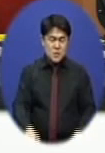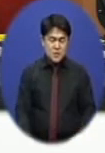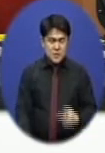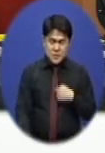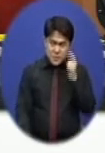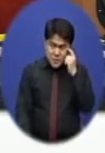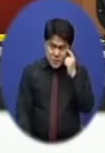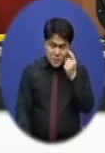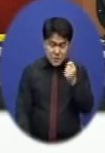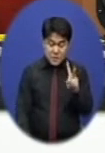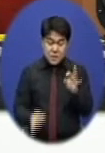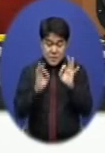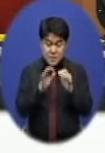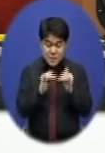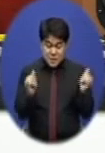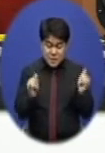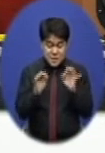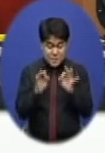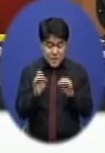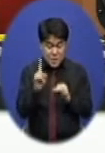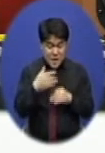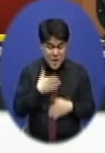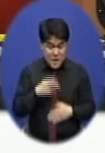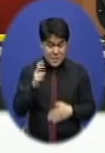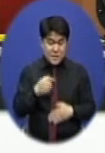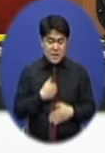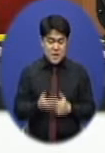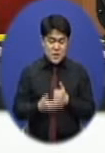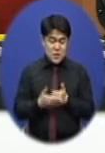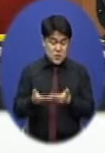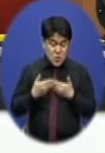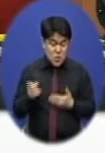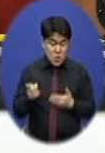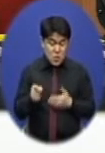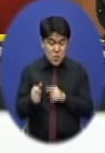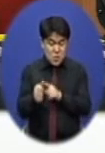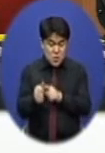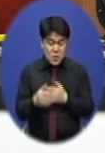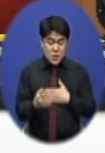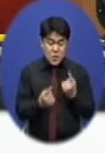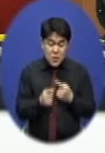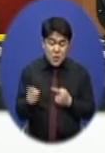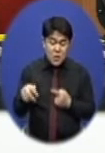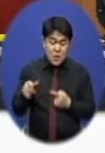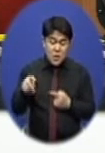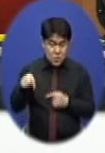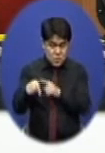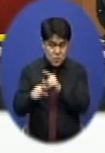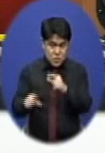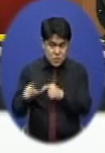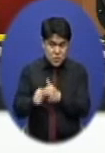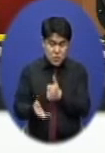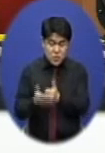보기에는 시청자 여러분 눈에는 보일 거예요. 예. 이제 자꾸 추켜 세우는 그러니까 저보다 이렇게 서정호 씨가 이렇게